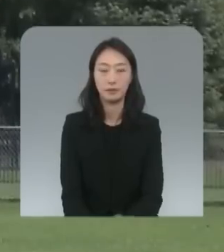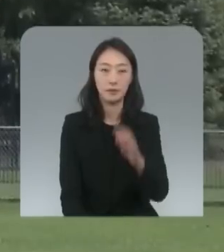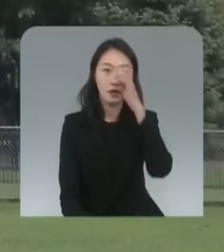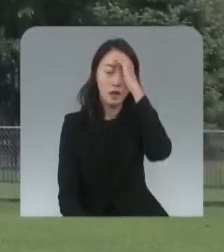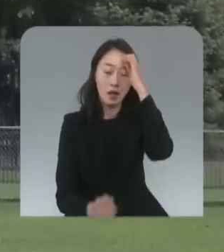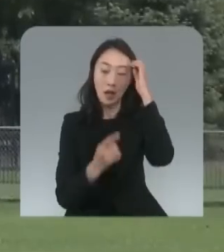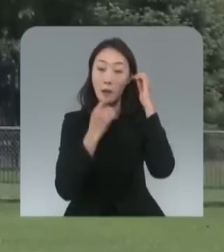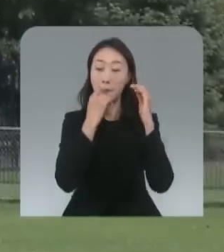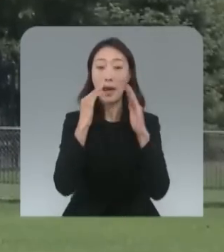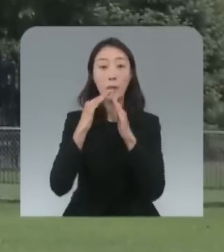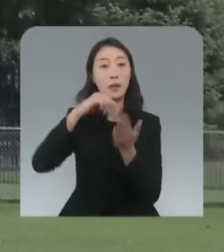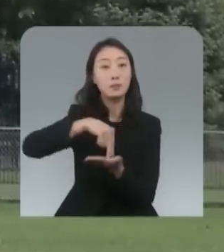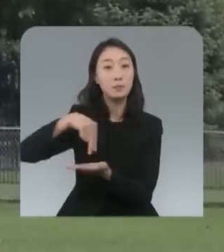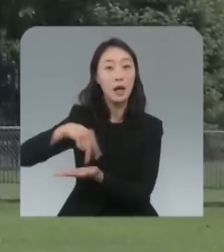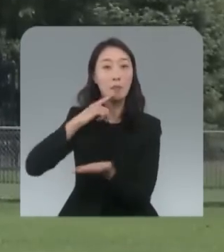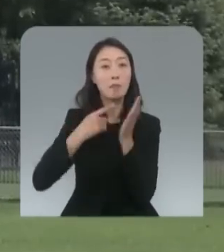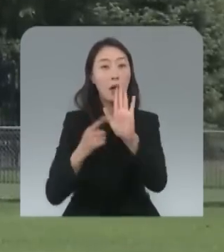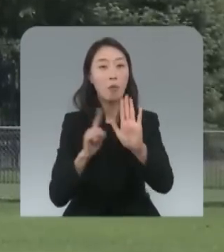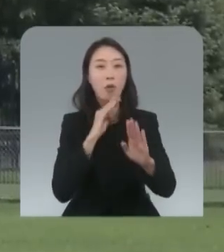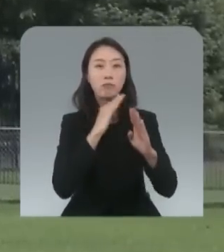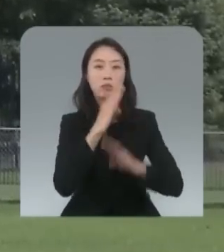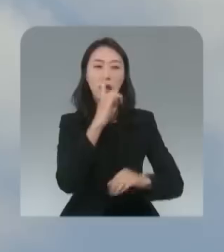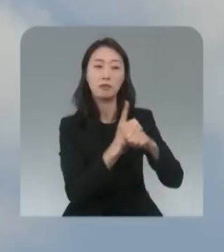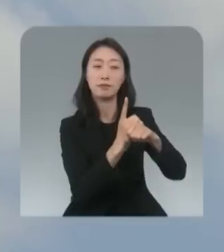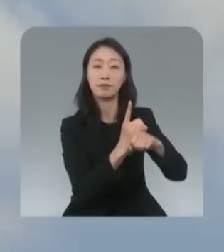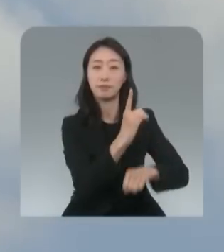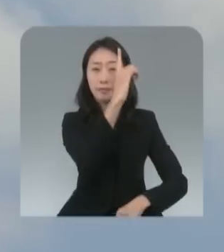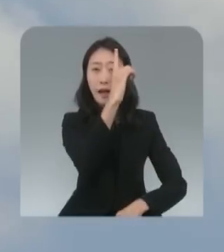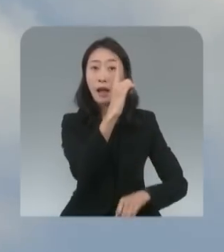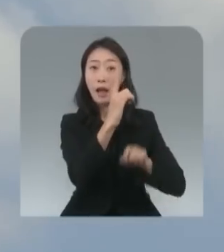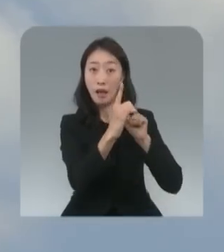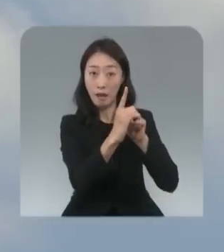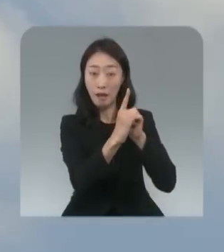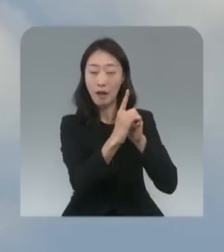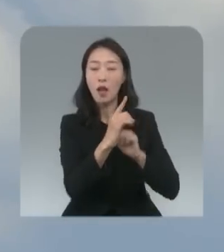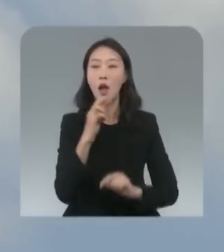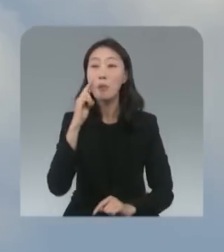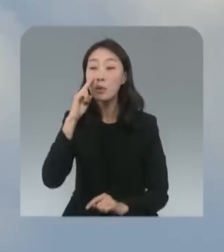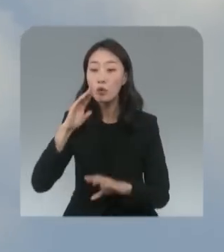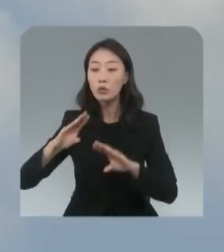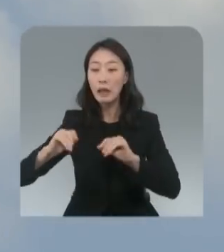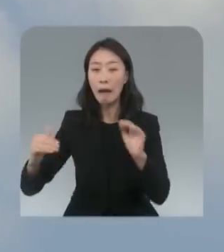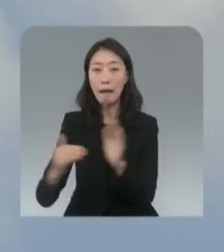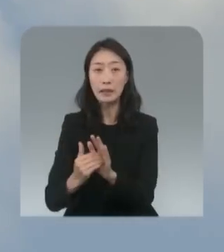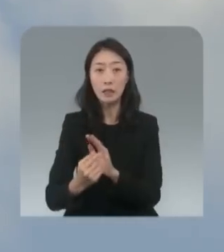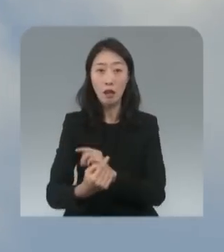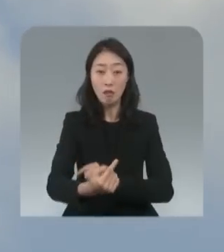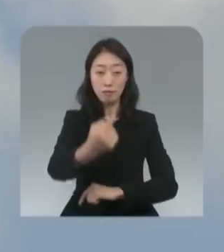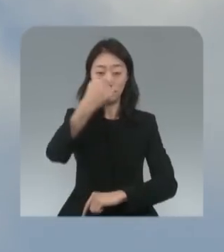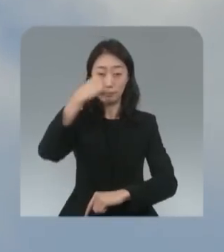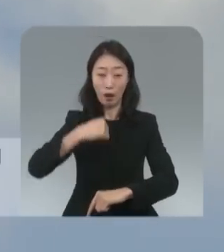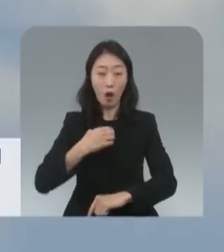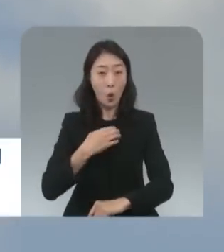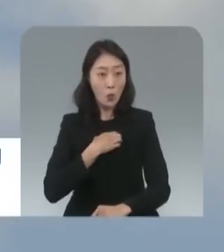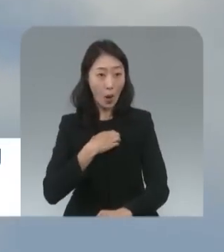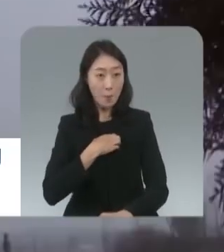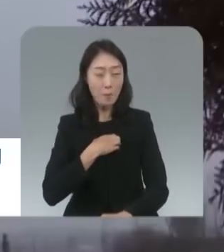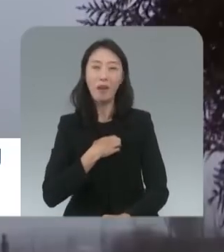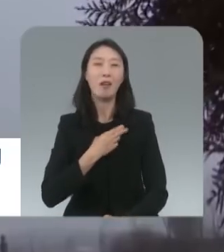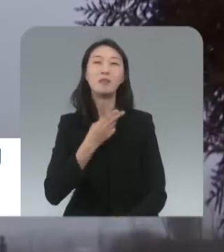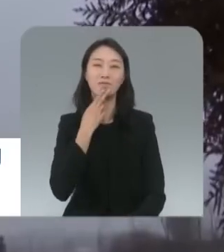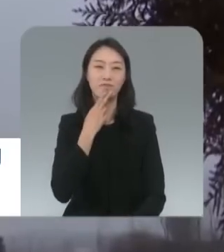백악관은 일단 북한이 어제 발사한 장거리 탄도미사일 한 발에 대해선 미국 본토에 직접 위협이 되지 않는다고